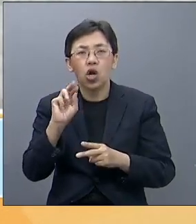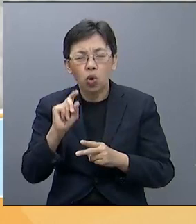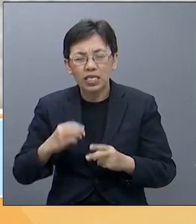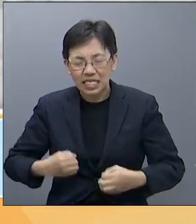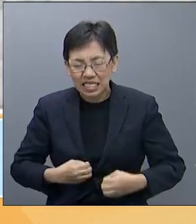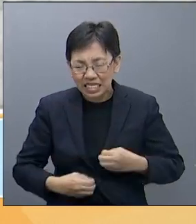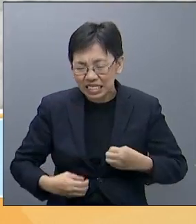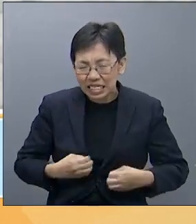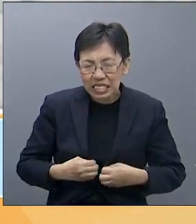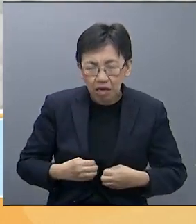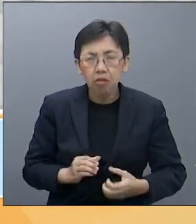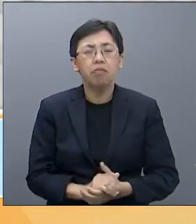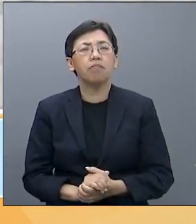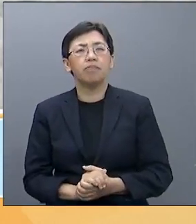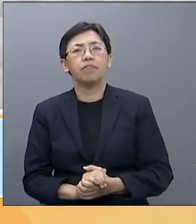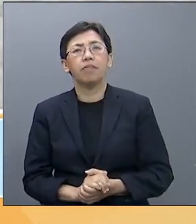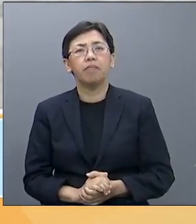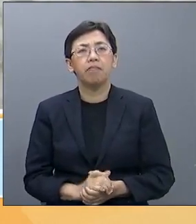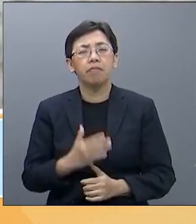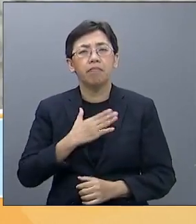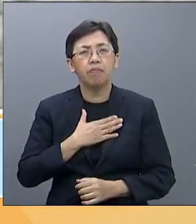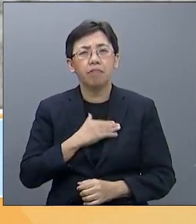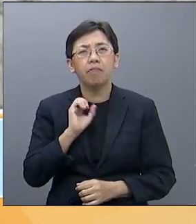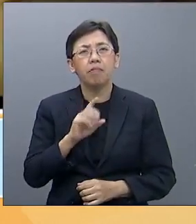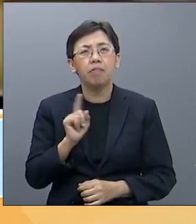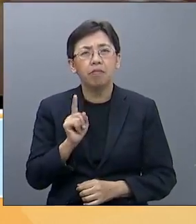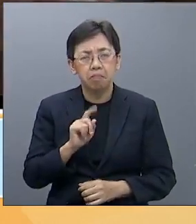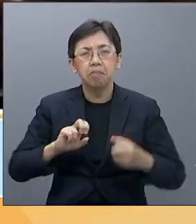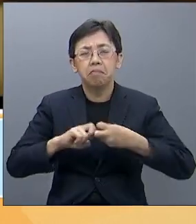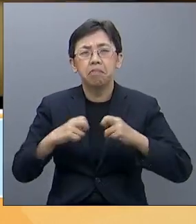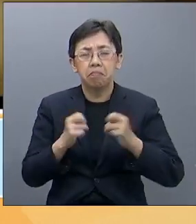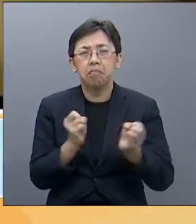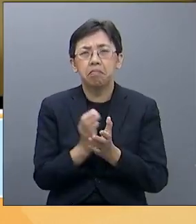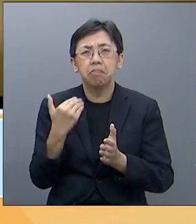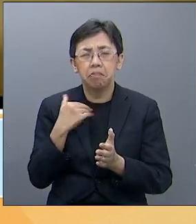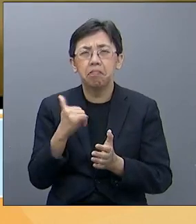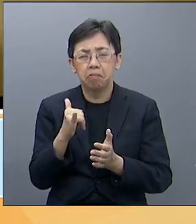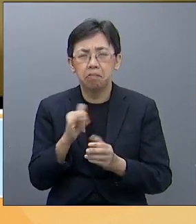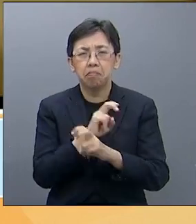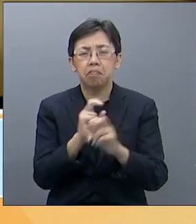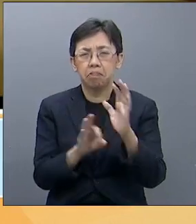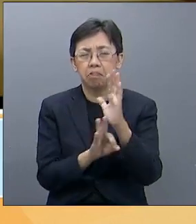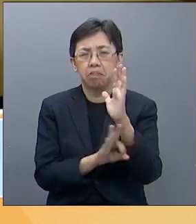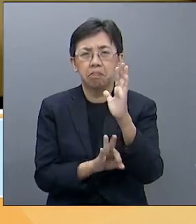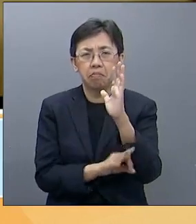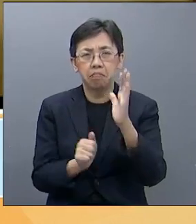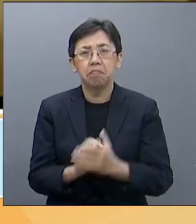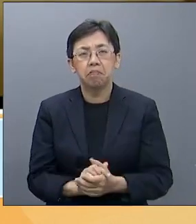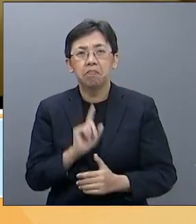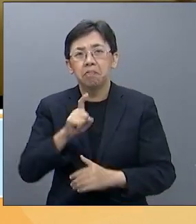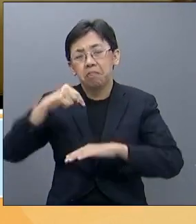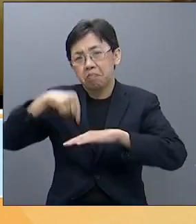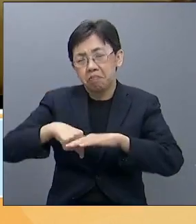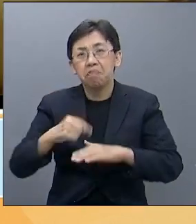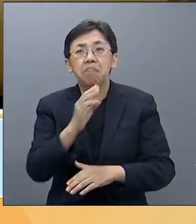คราวนี้เนี่ยก็ยังไงผมก็ยังยืนยันว่ามันน่าจะยังมีผลอยู่เป็นปัจจัยเสี่ยง เป็นปัจจัยเสี่ยง ครับ ครับผมแต่ถ้าเกิดจะถามลึกกว่านั้นว่